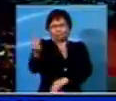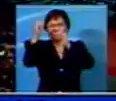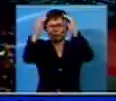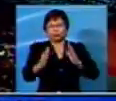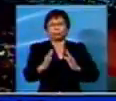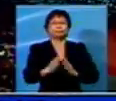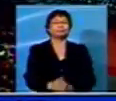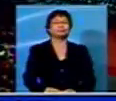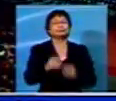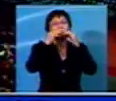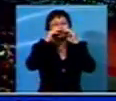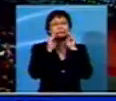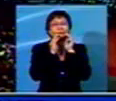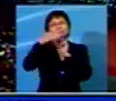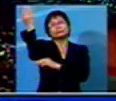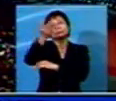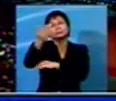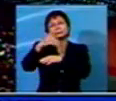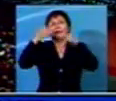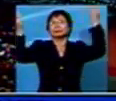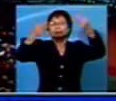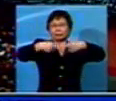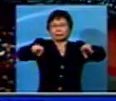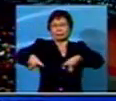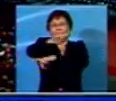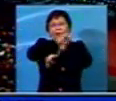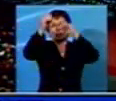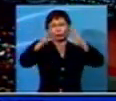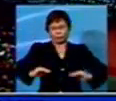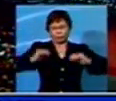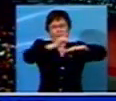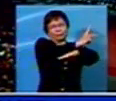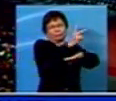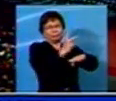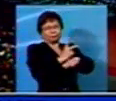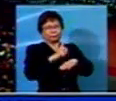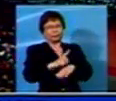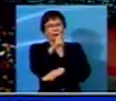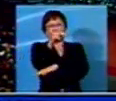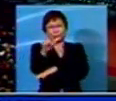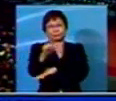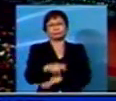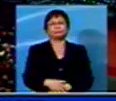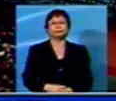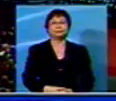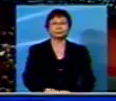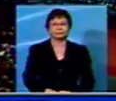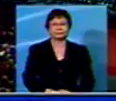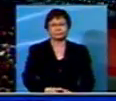masing-masing Tan Sri Muhyiddin berucap pada Majlis pelancaran Hari Guru peringkat kebangsaan di ibu